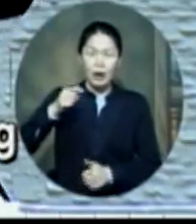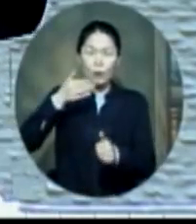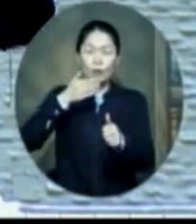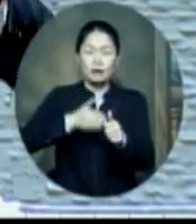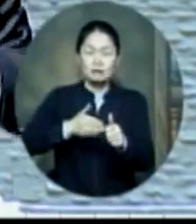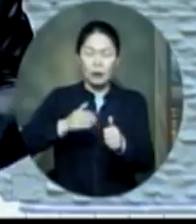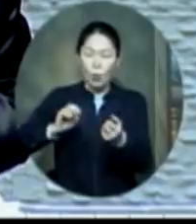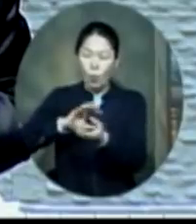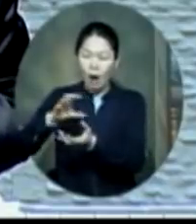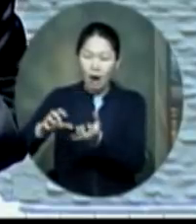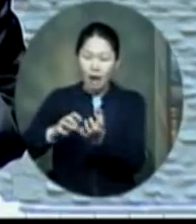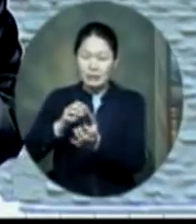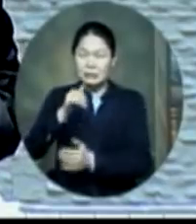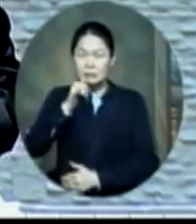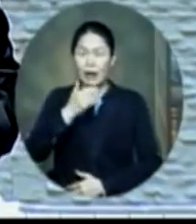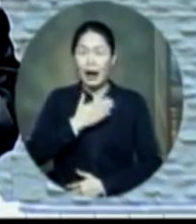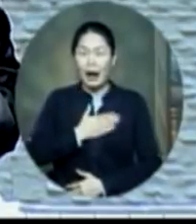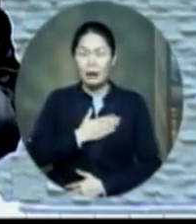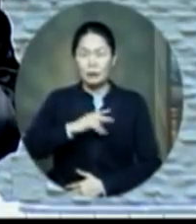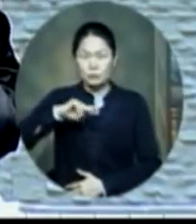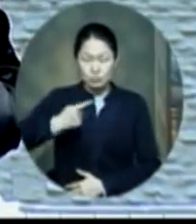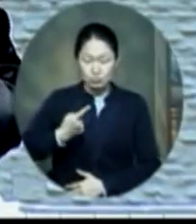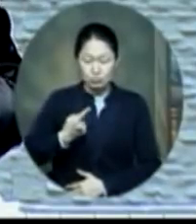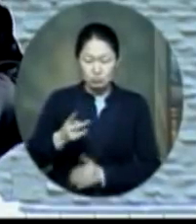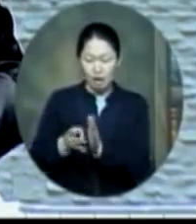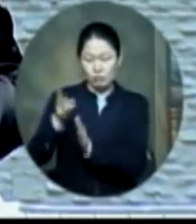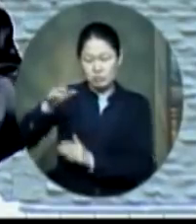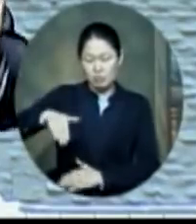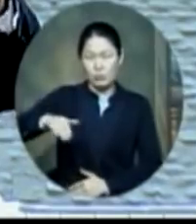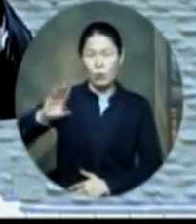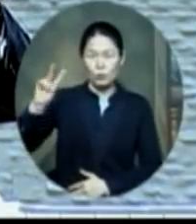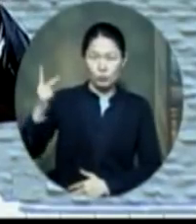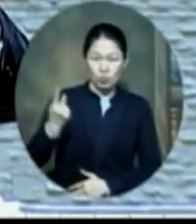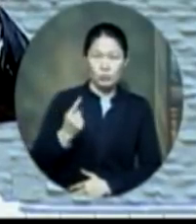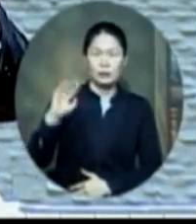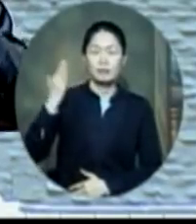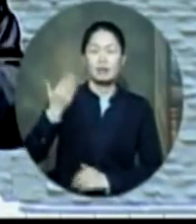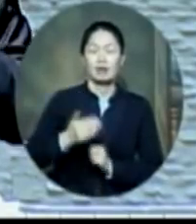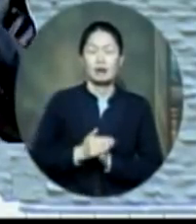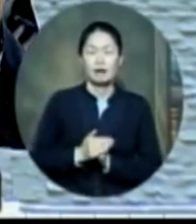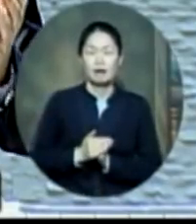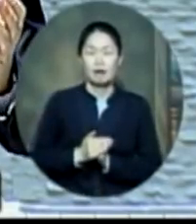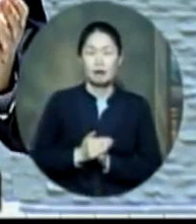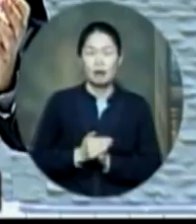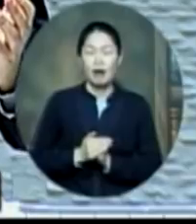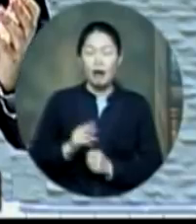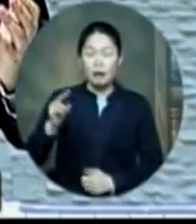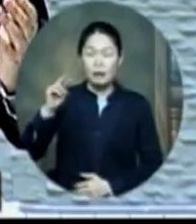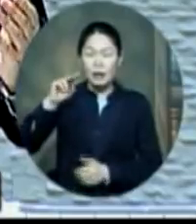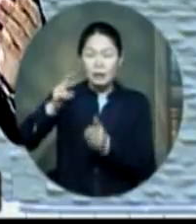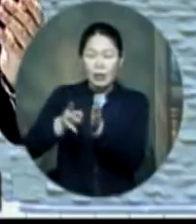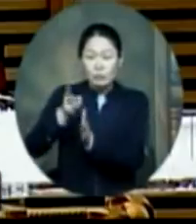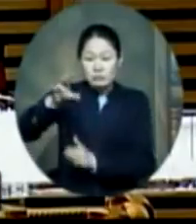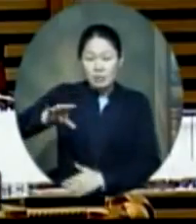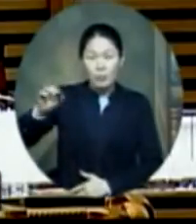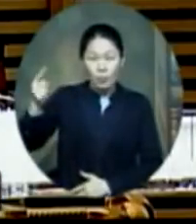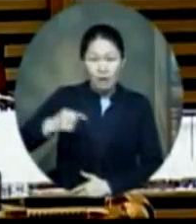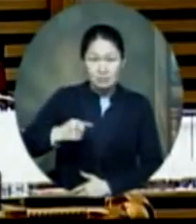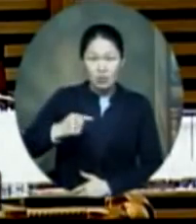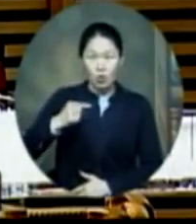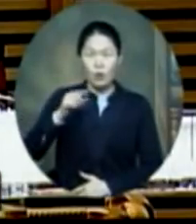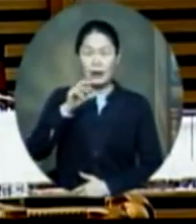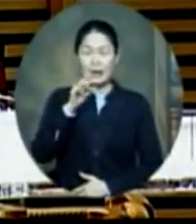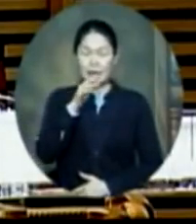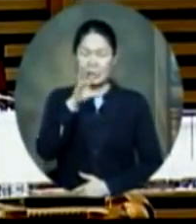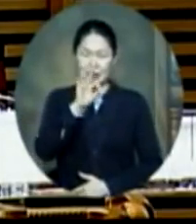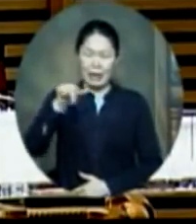환난이 있는 줄 뻔히 알면서도 예루살렘으로 이제 돌아옵니다. 예루살렘에 와서 야고보 사도를